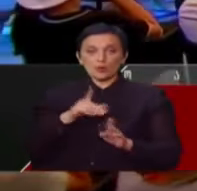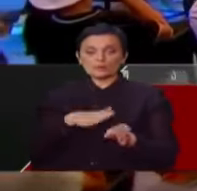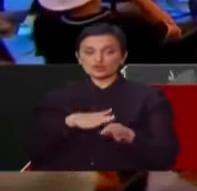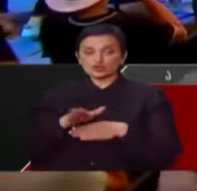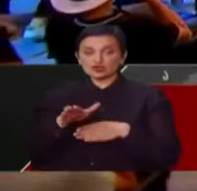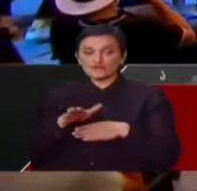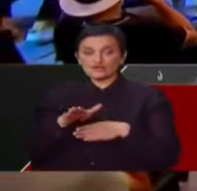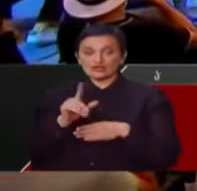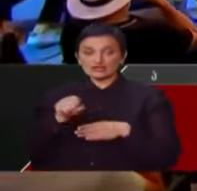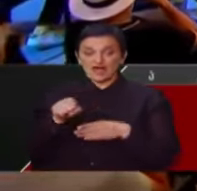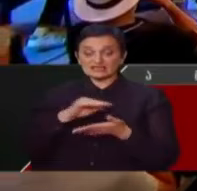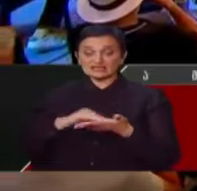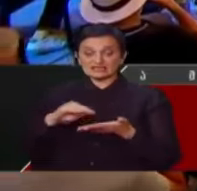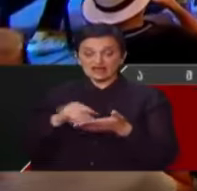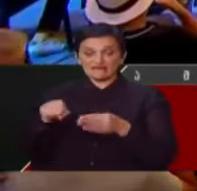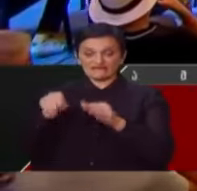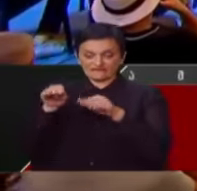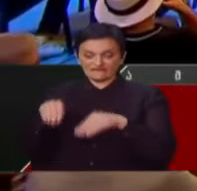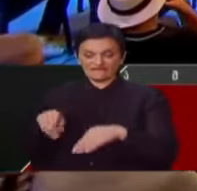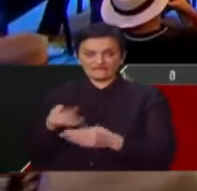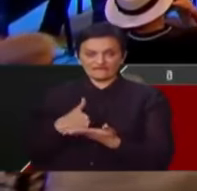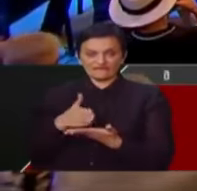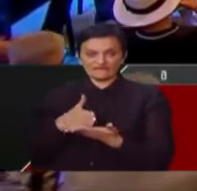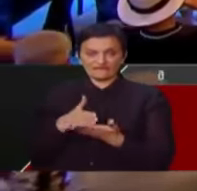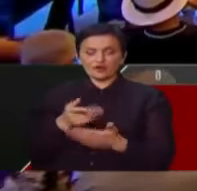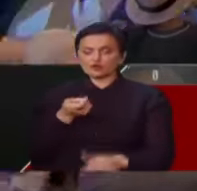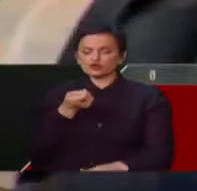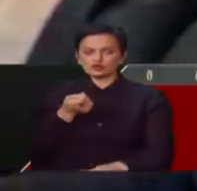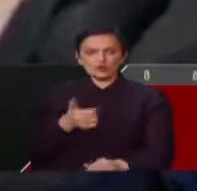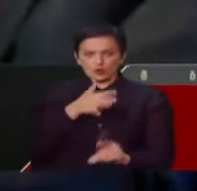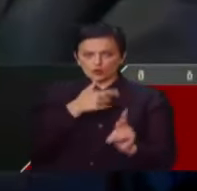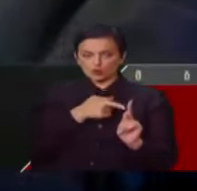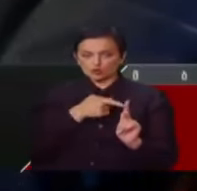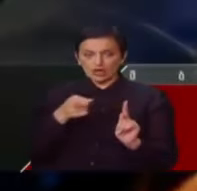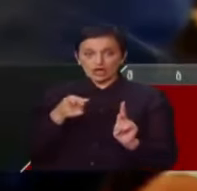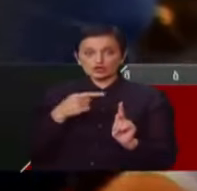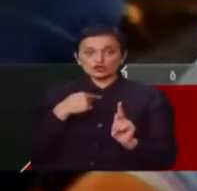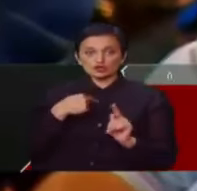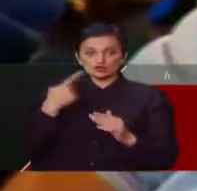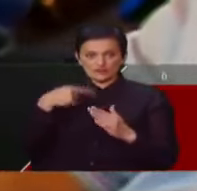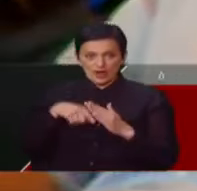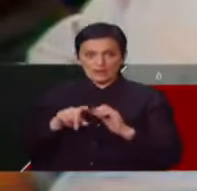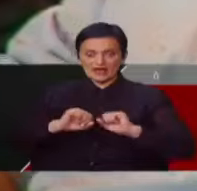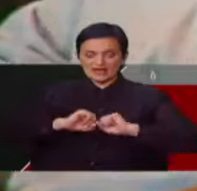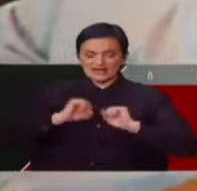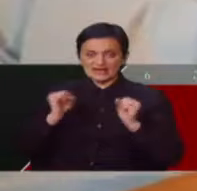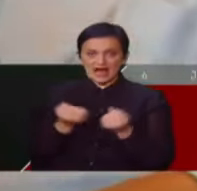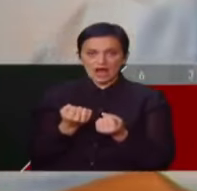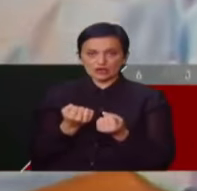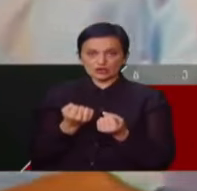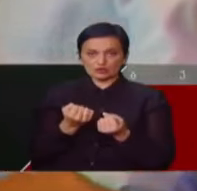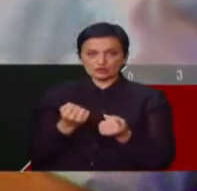შევასრულოთ ის იქ, რაც იქ წერია. ძალიან ცოტა დრო გვაქვს, რომ ჩვენ გამოვიდეთ ამ გაყინულ